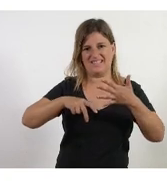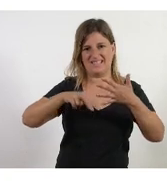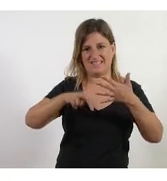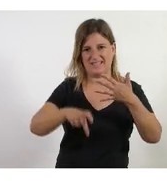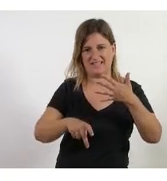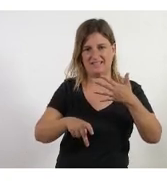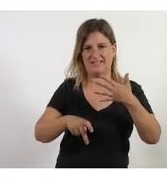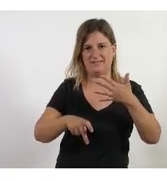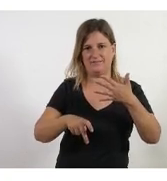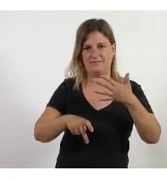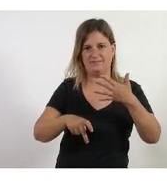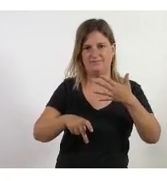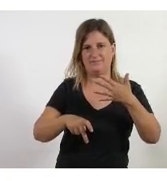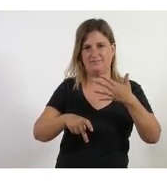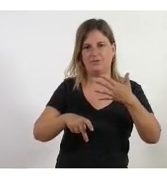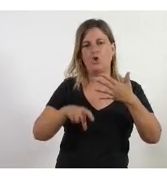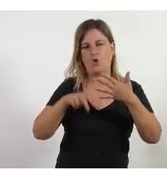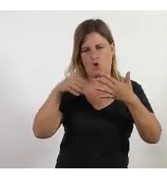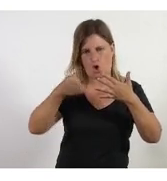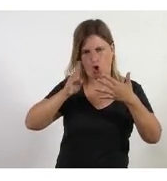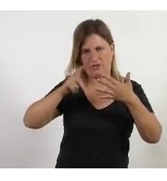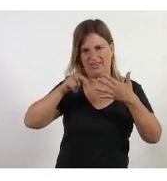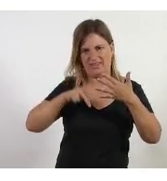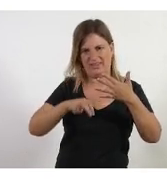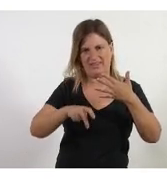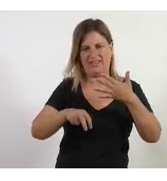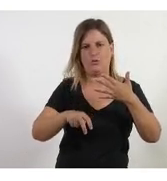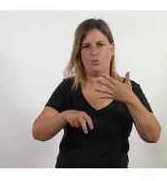Cinc. Segueixo baixant l'escala.